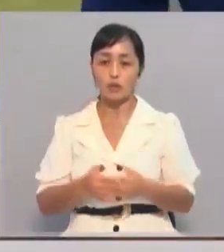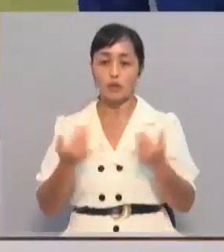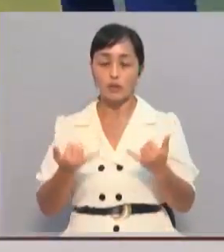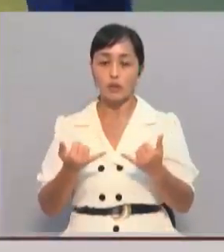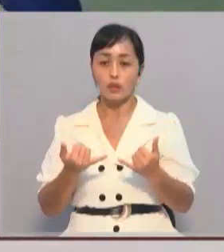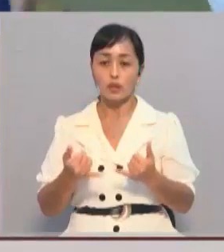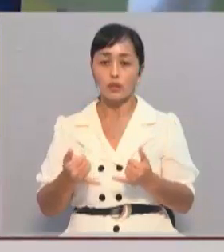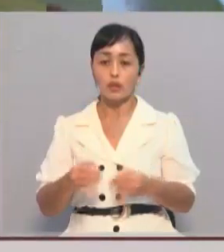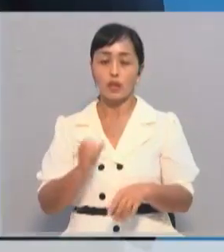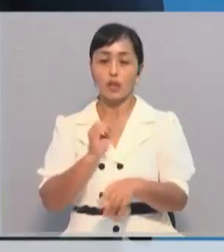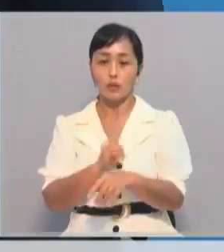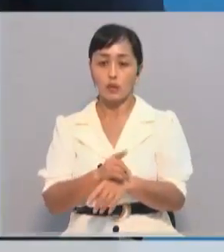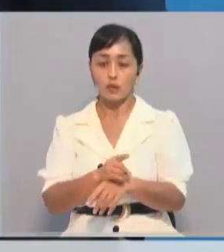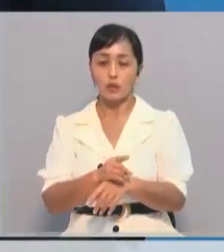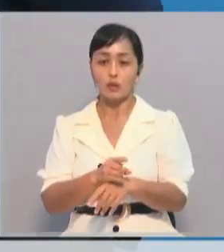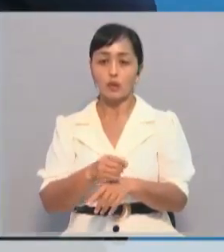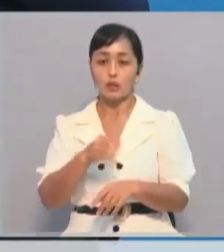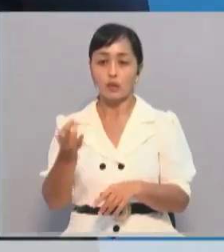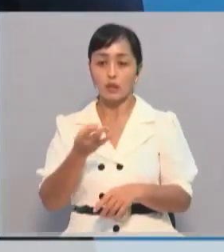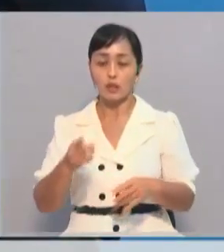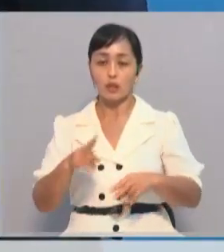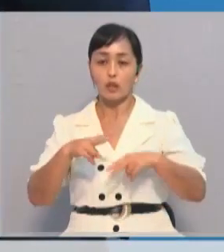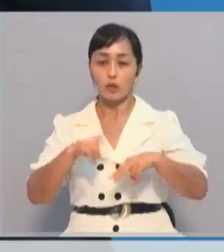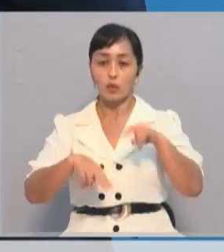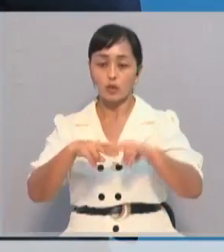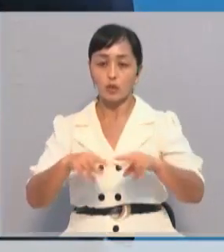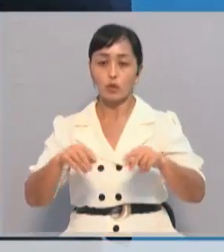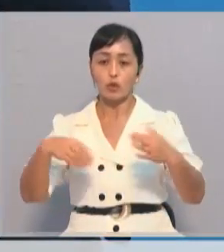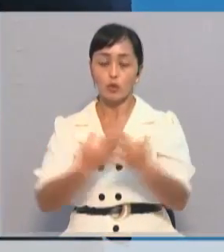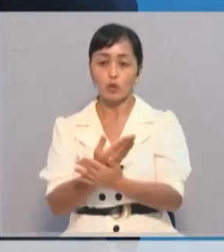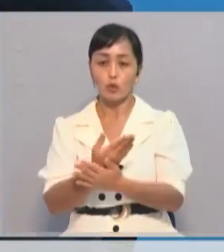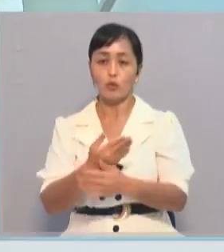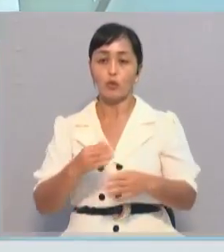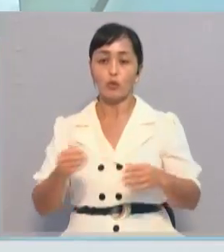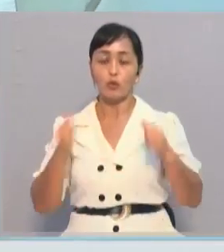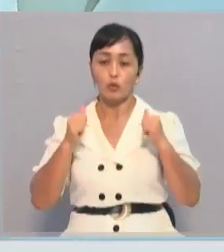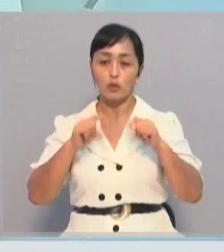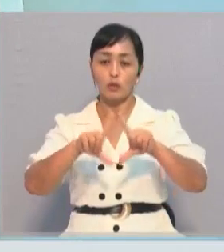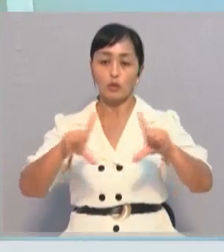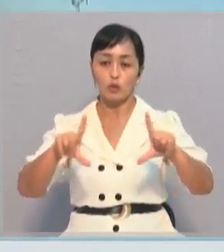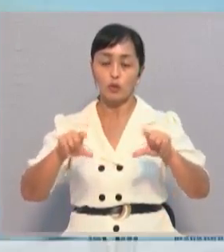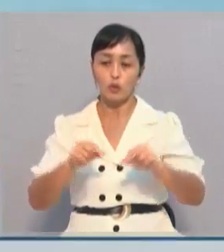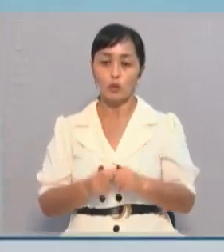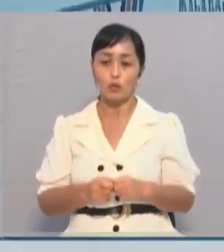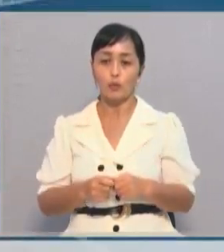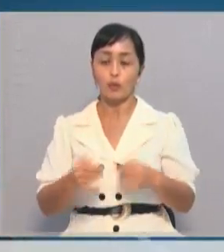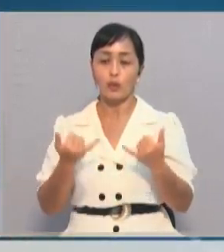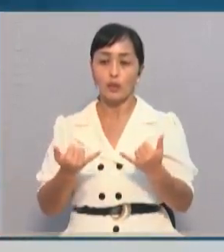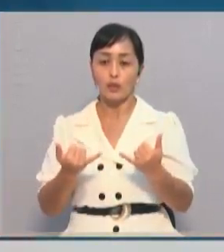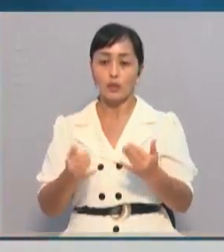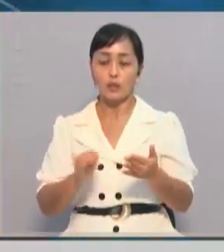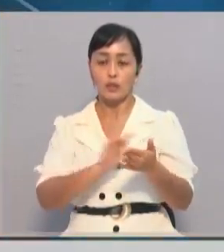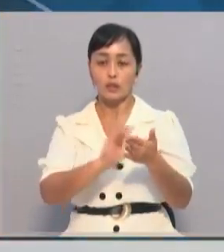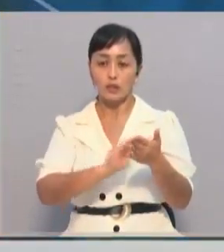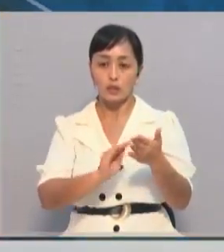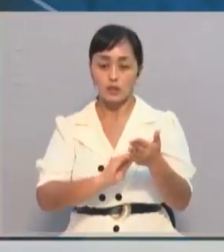с этим необходимо было построить новую современную спортивную школу в селе Шакпак-Баба. На разработку проектно-сметной документации